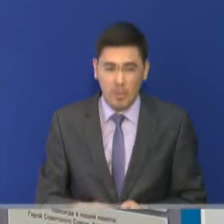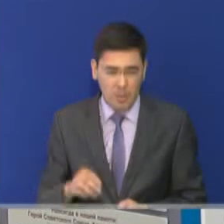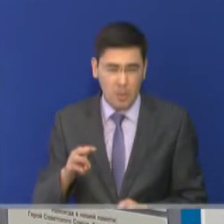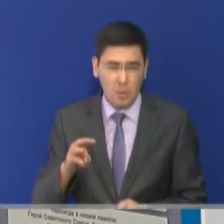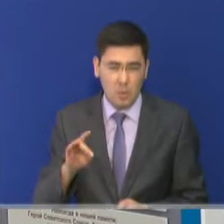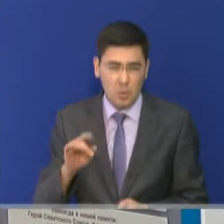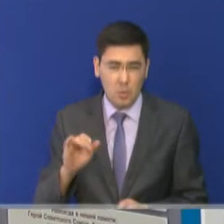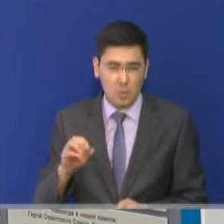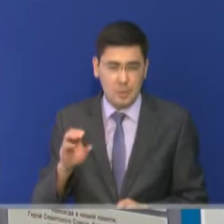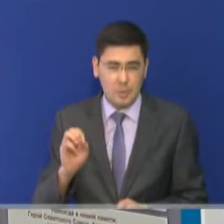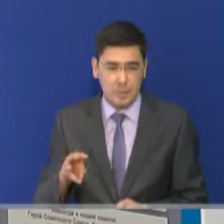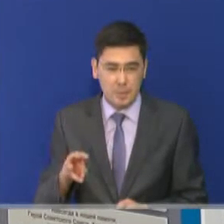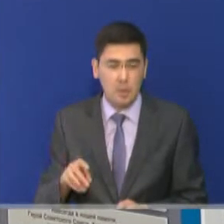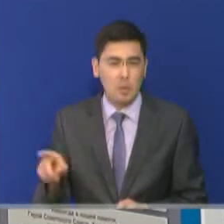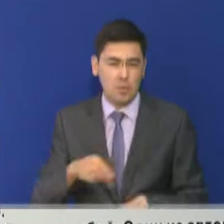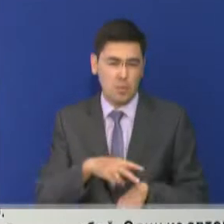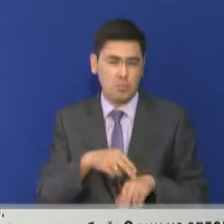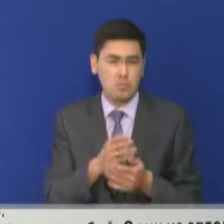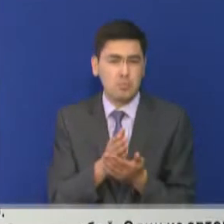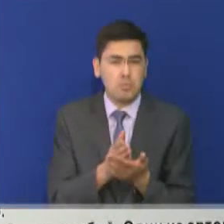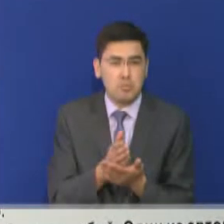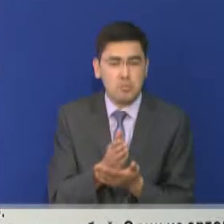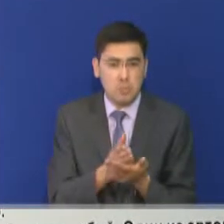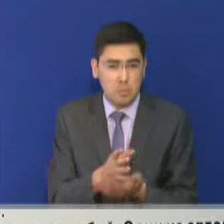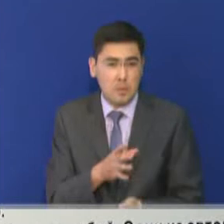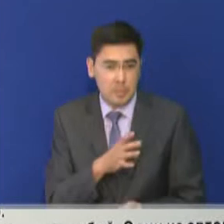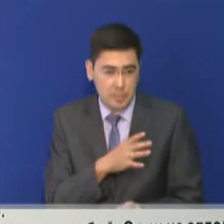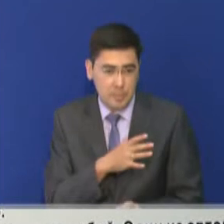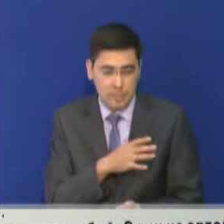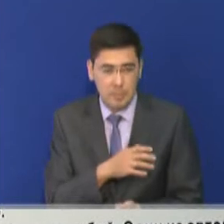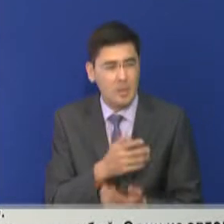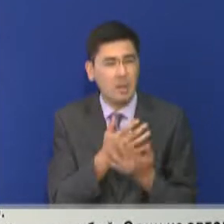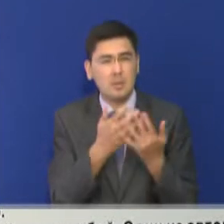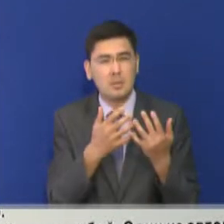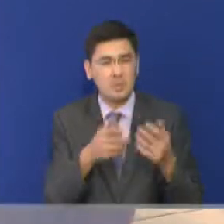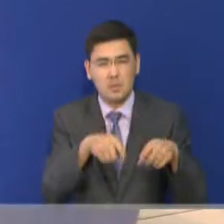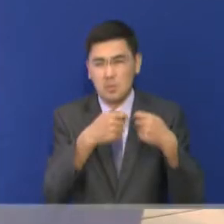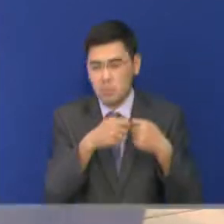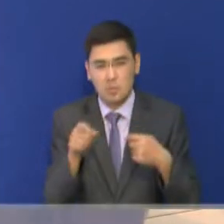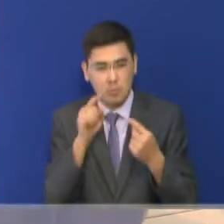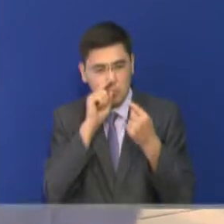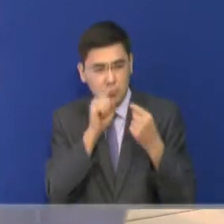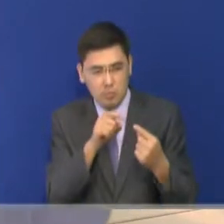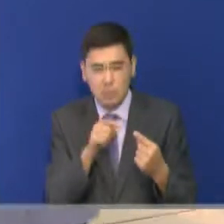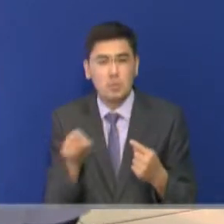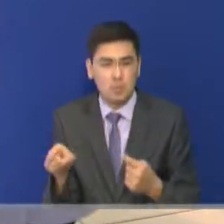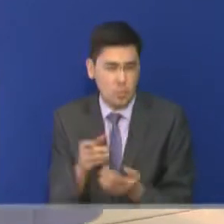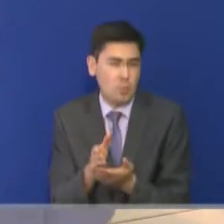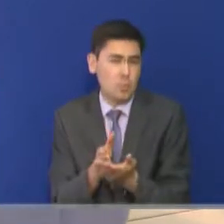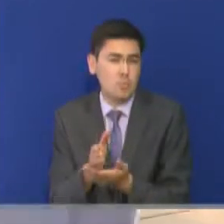саласының дамуына, құқық қорғау жүйесінің қалыптасуы мен ұйымдасқан қылмысқа қарсы күресте айрықша үлес